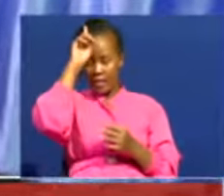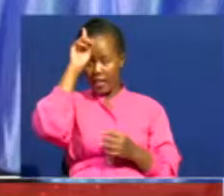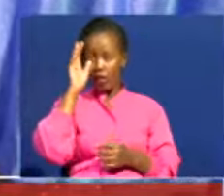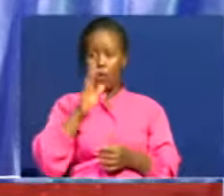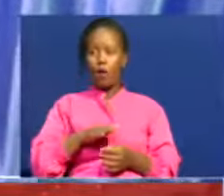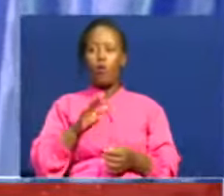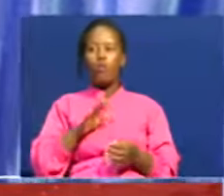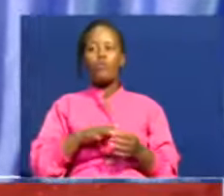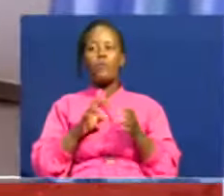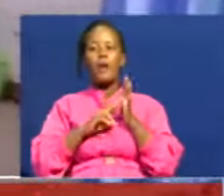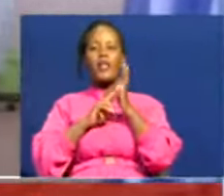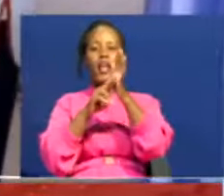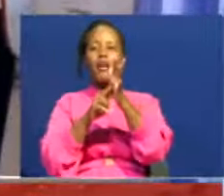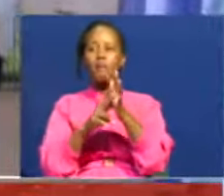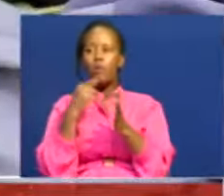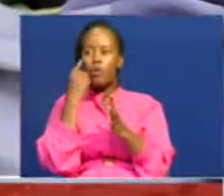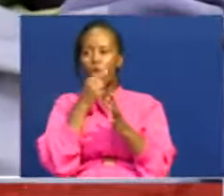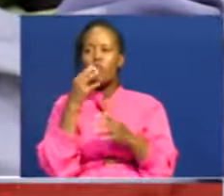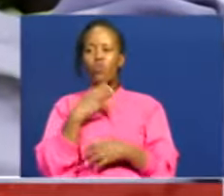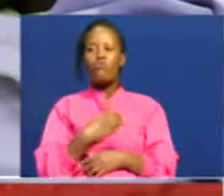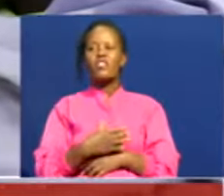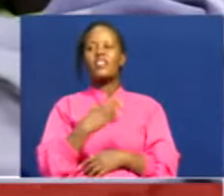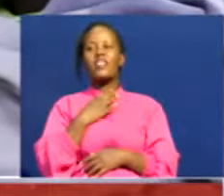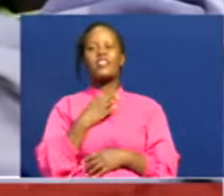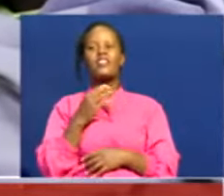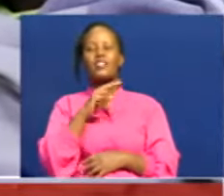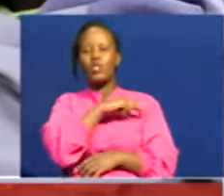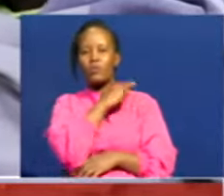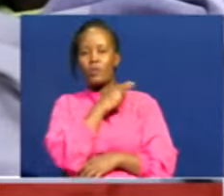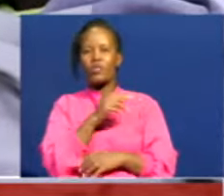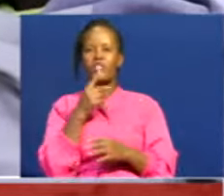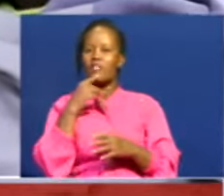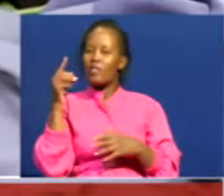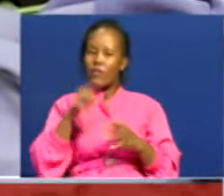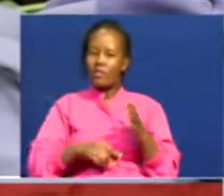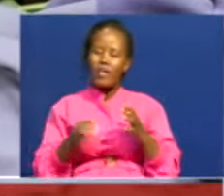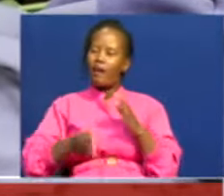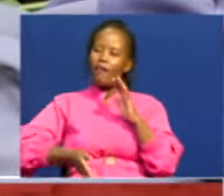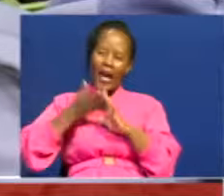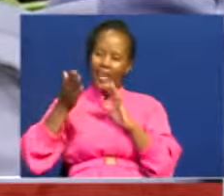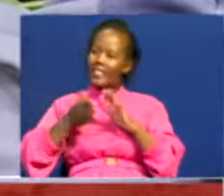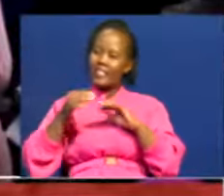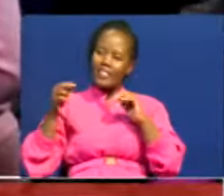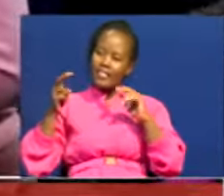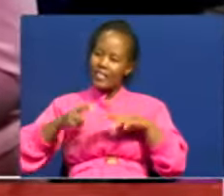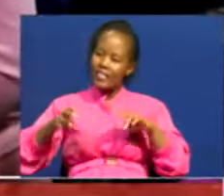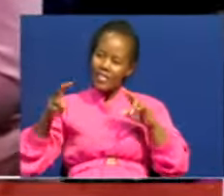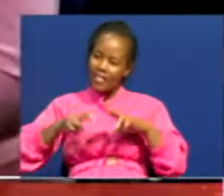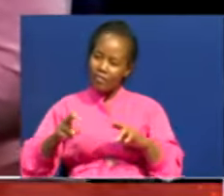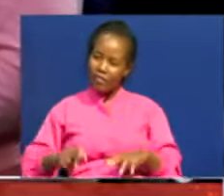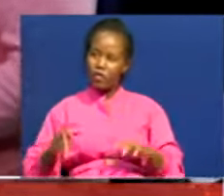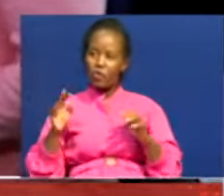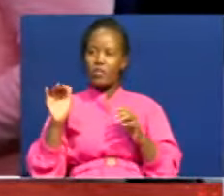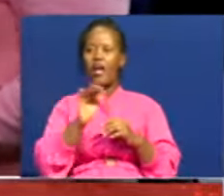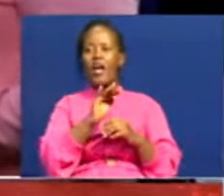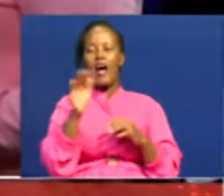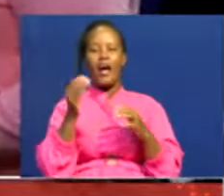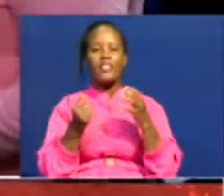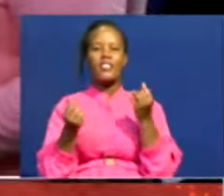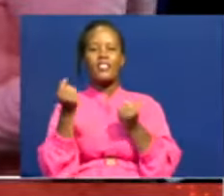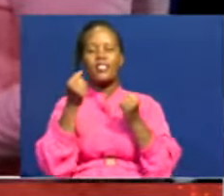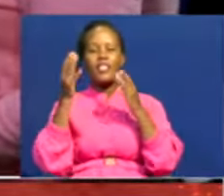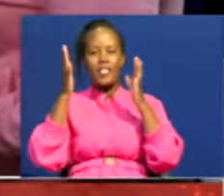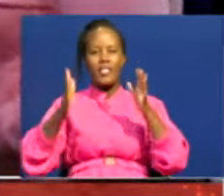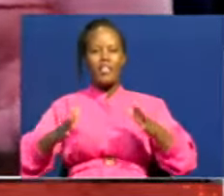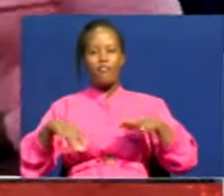Gitau, ambaye aliwatembelea waathiriwa hospitali, ametaka uchunguzi wa haraka ufanywe, huku akiwahimiza madereva kuwa makini